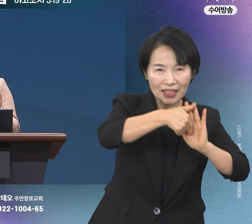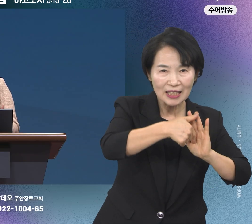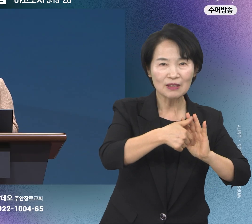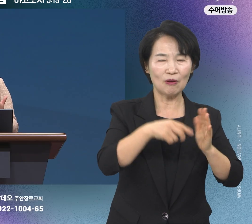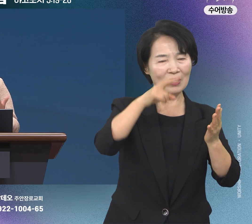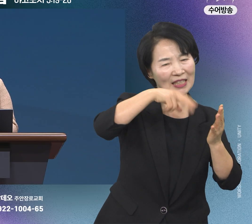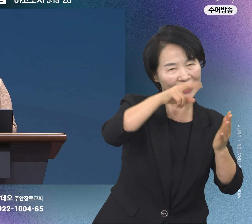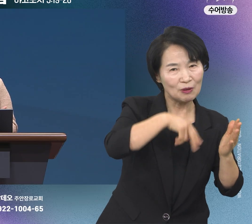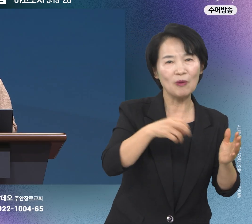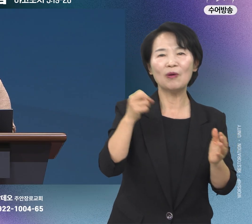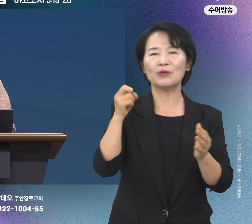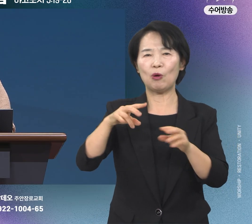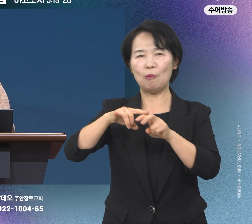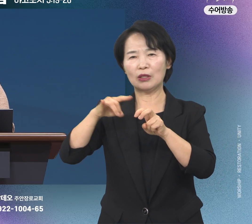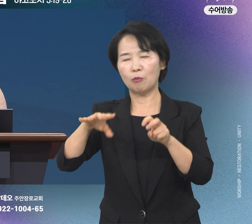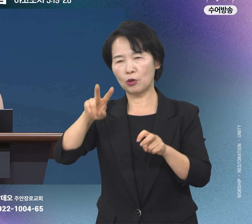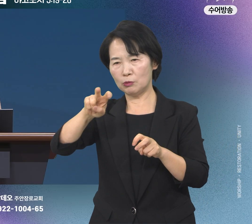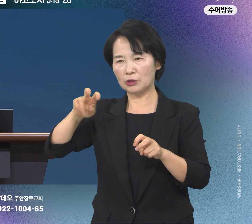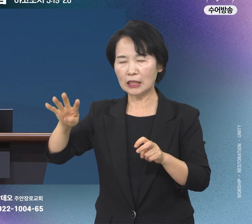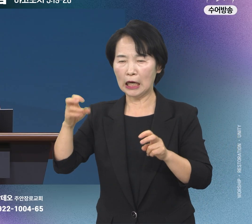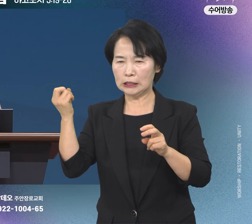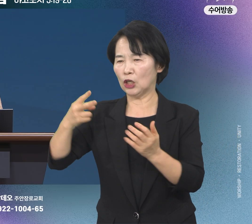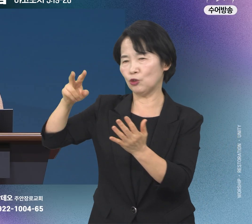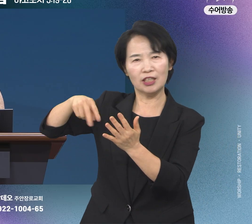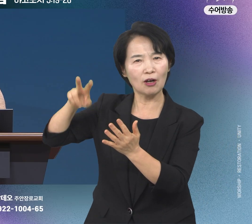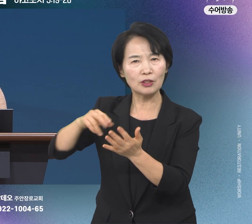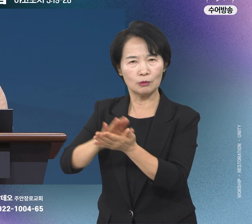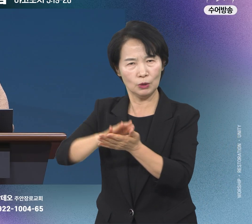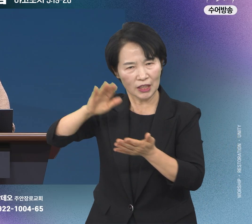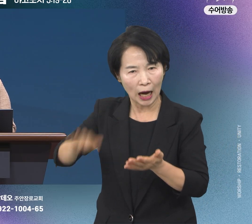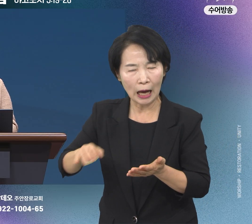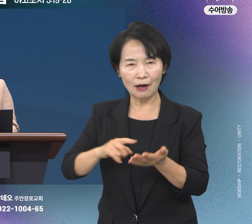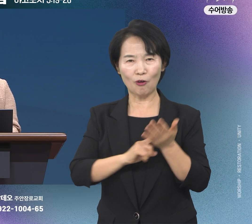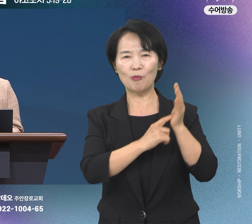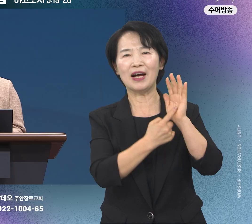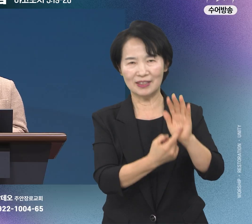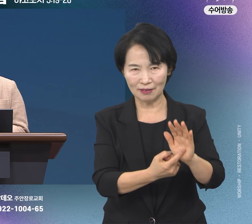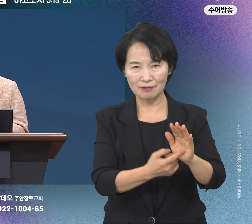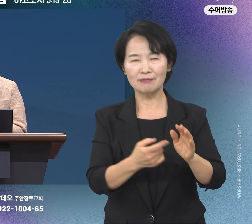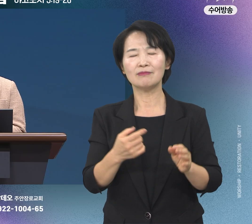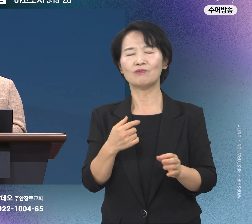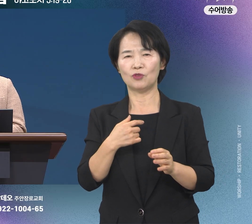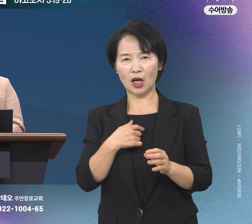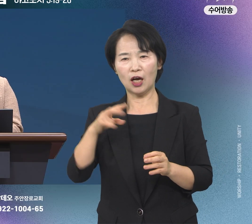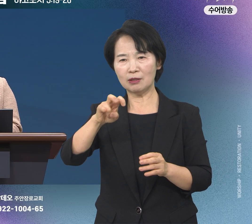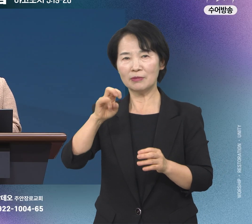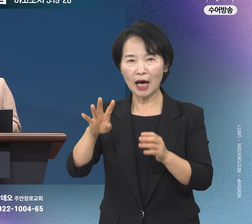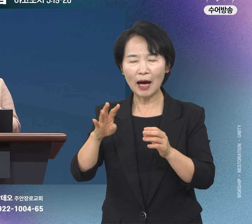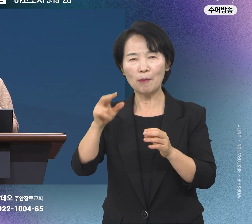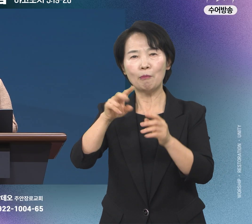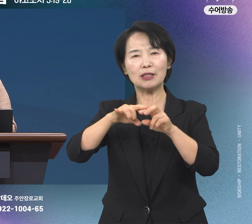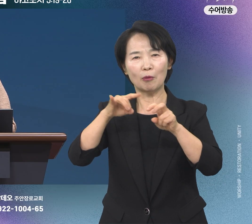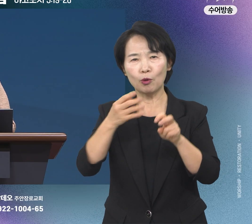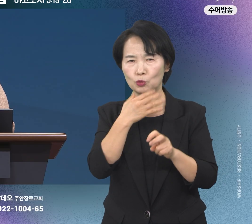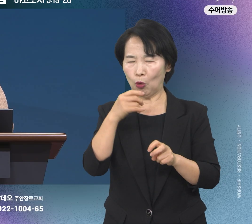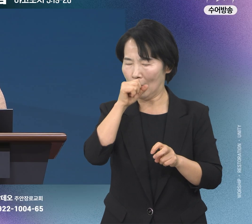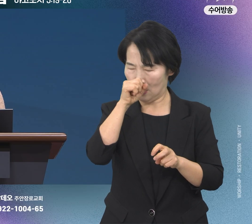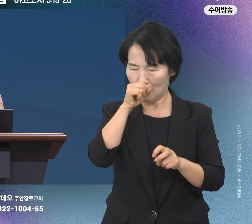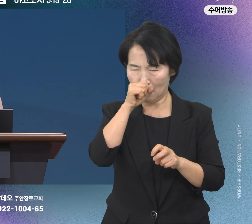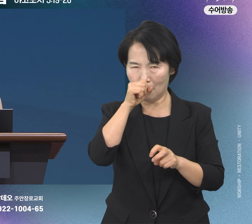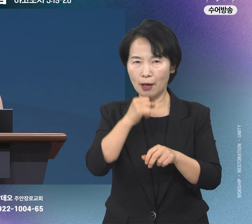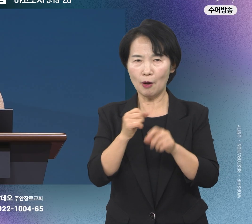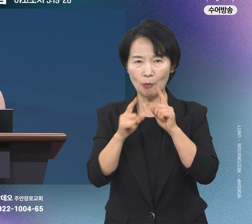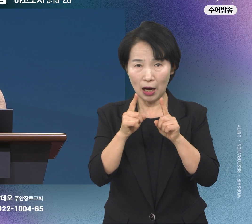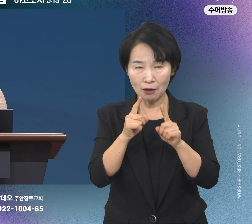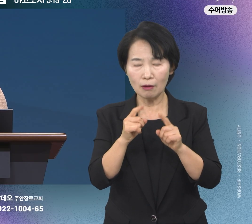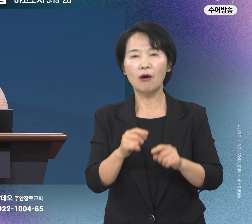24장을 참 자주 읽었습니다. 그래서 저는 마태복음 24장을 좋아합니다 라고 하니까 마태복음 24장에